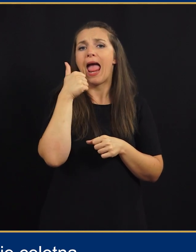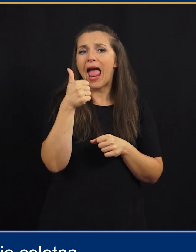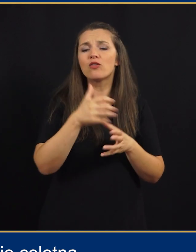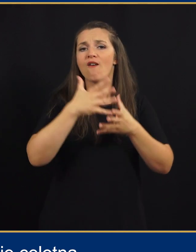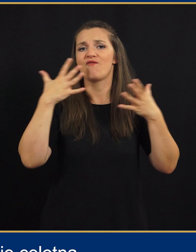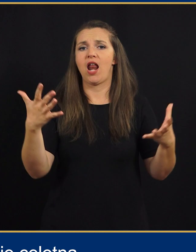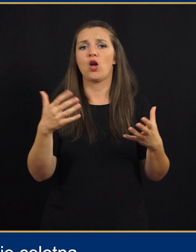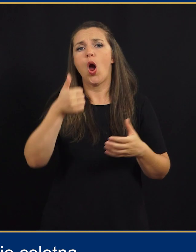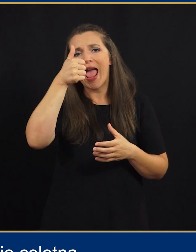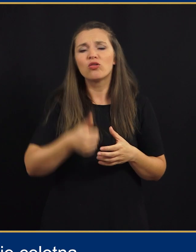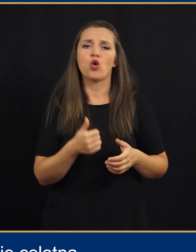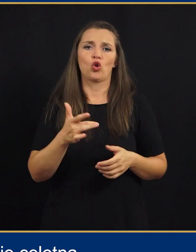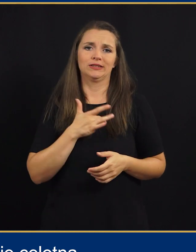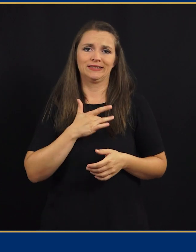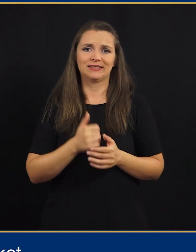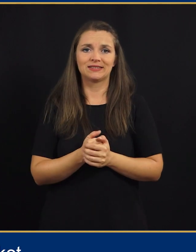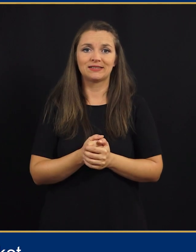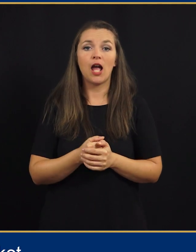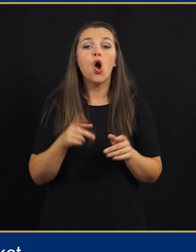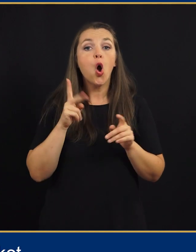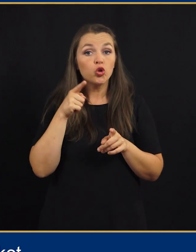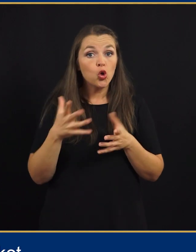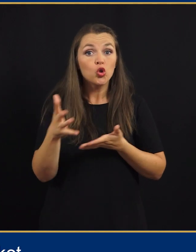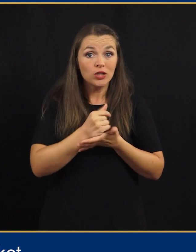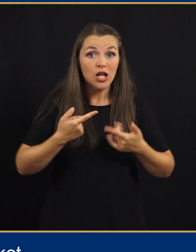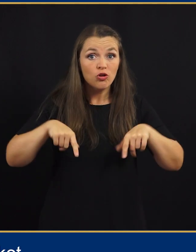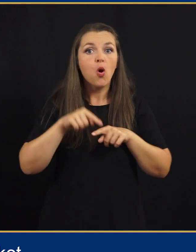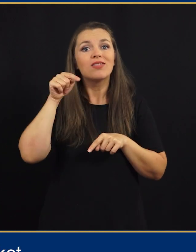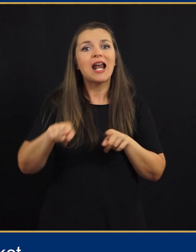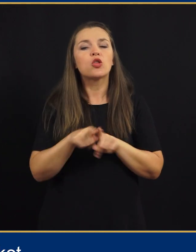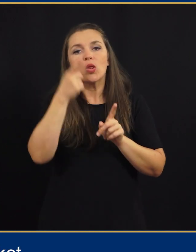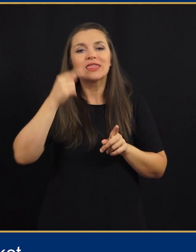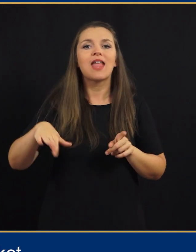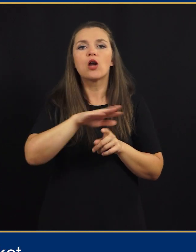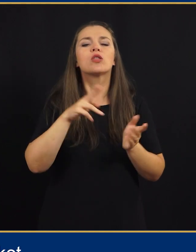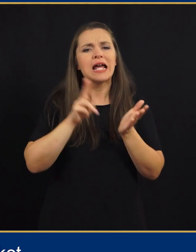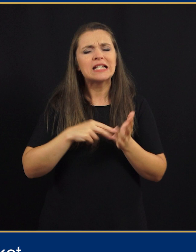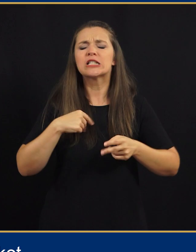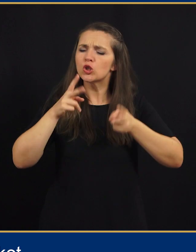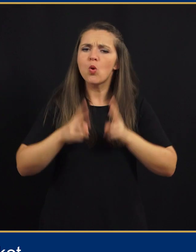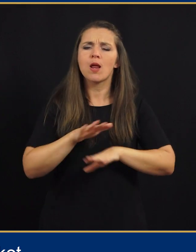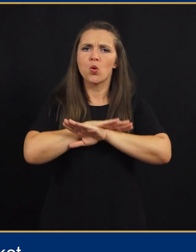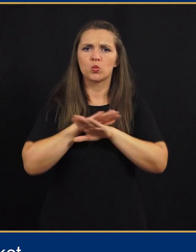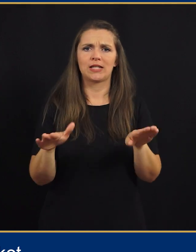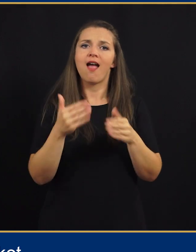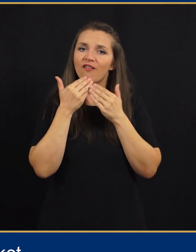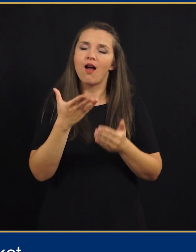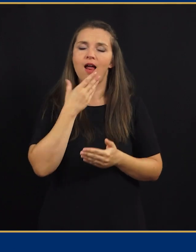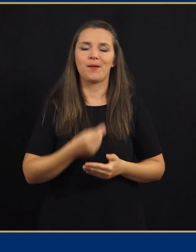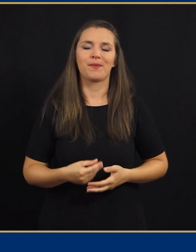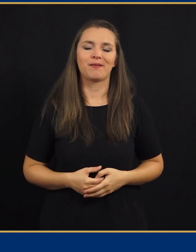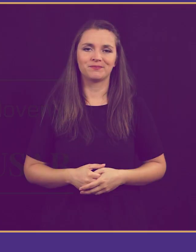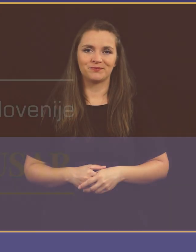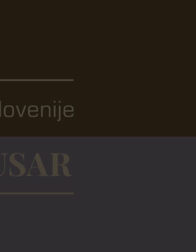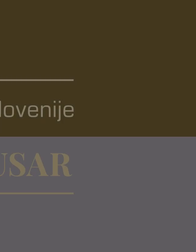enim velikim enotnim srcem. In ko to dosežemo, takrat kot narod res zmoremo vse. Hvala lepa.